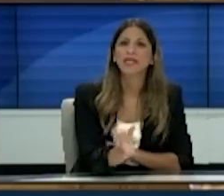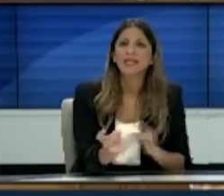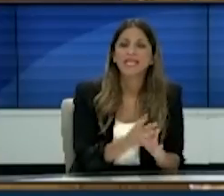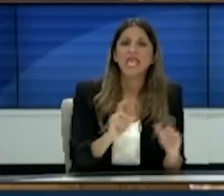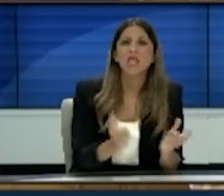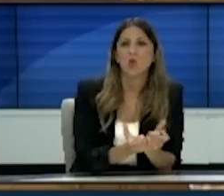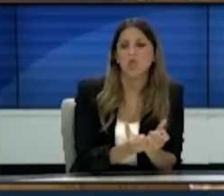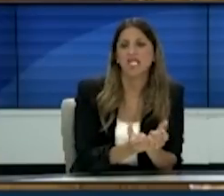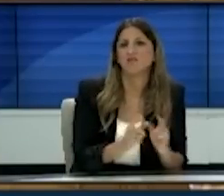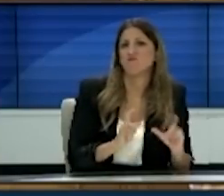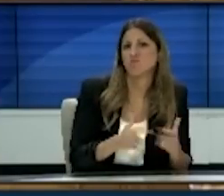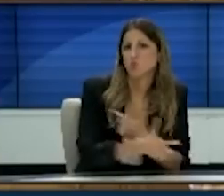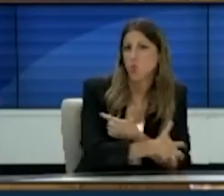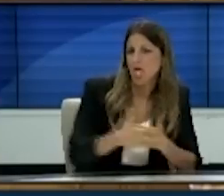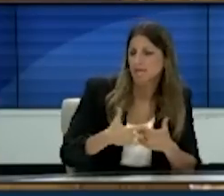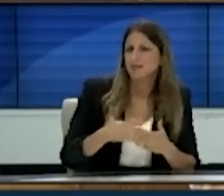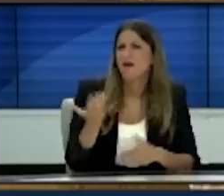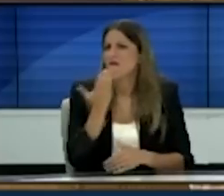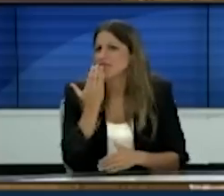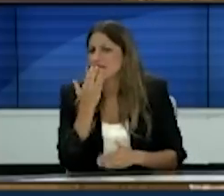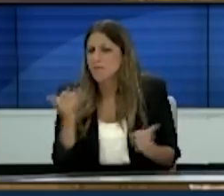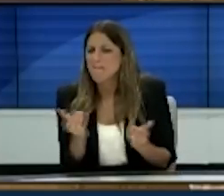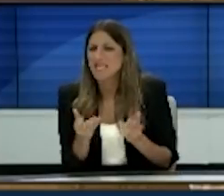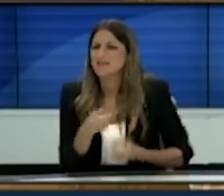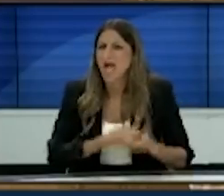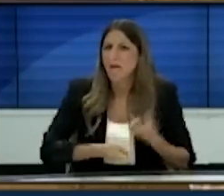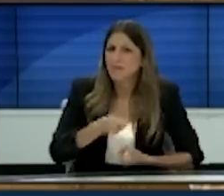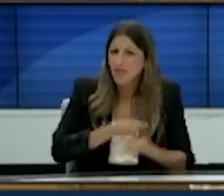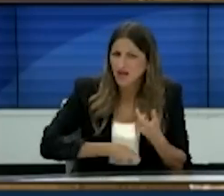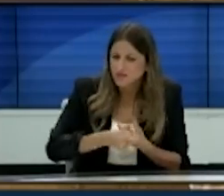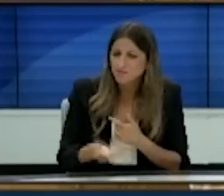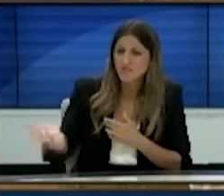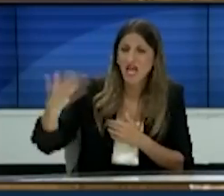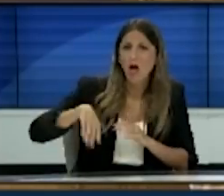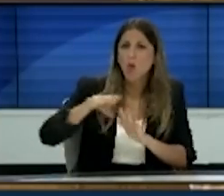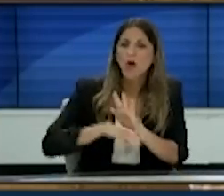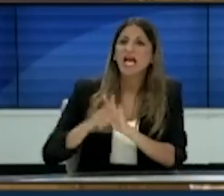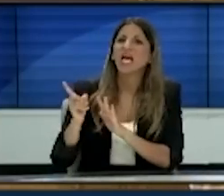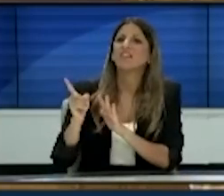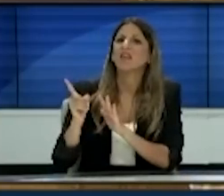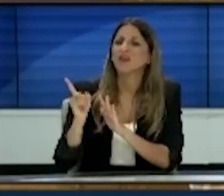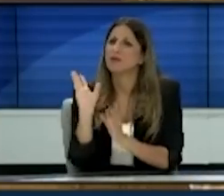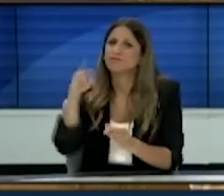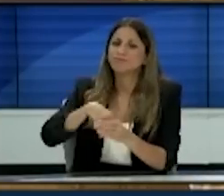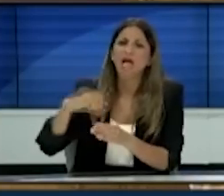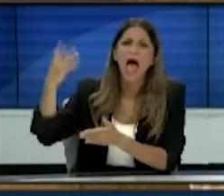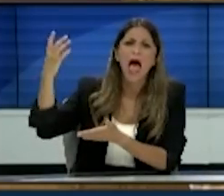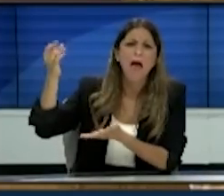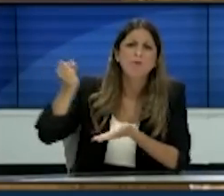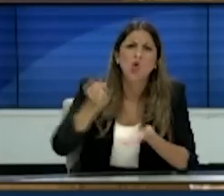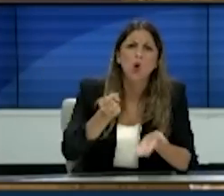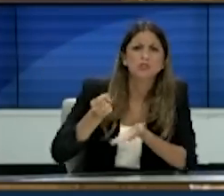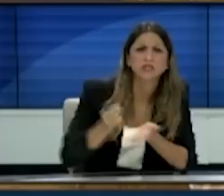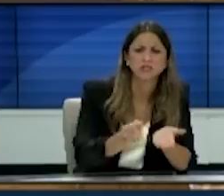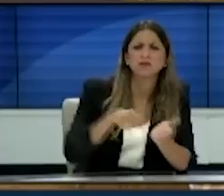τους φοιτητές, για μικρές επιχειρήσεις, διεύρυνση των κριτηρίων ένταξης και αύξηση της επιδότησης, αν